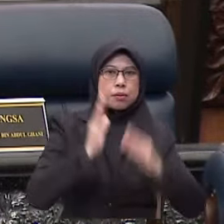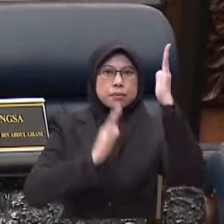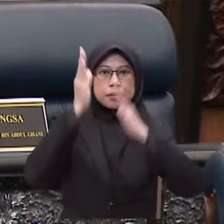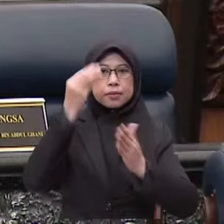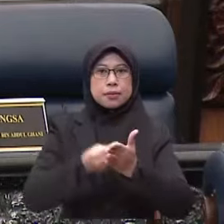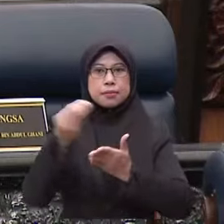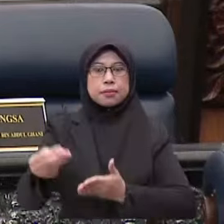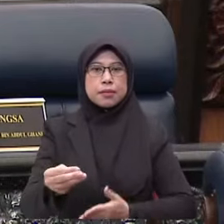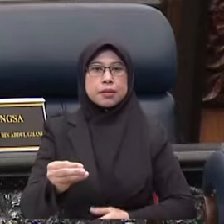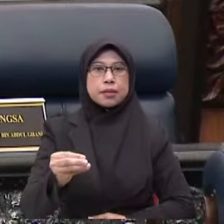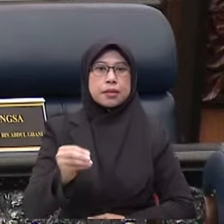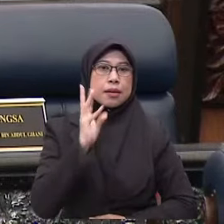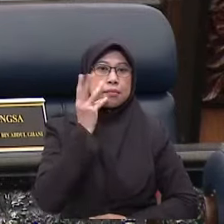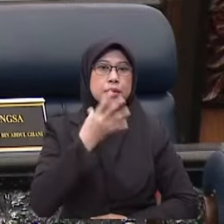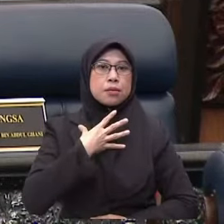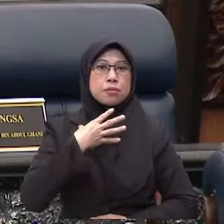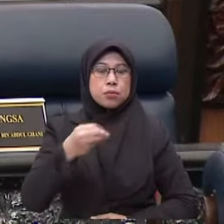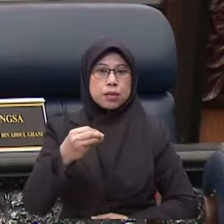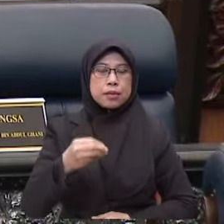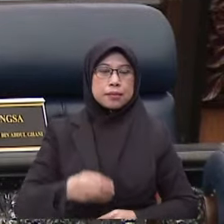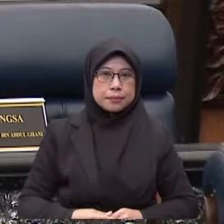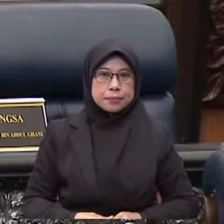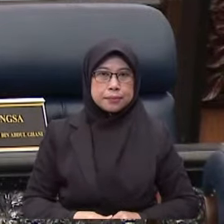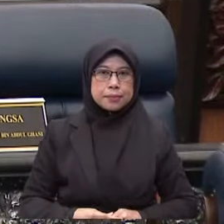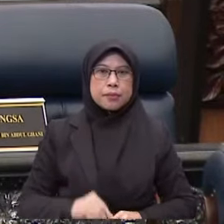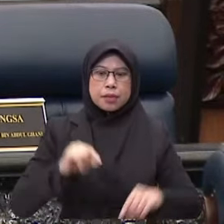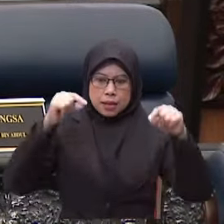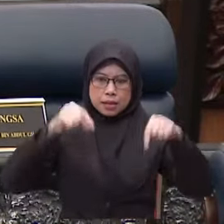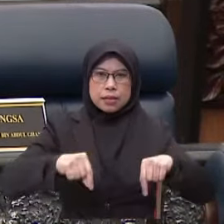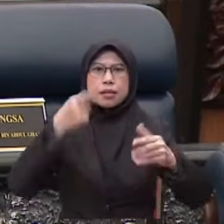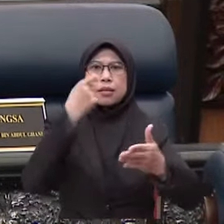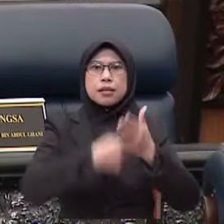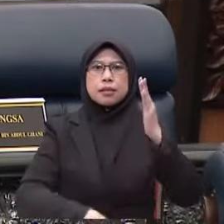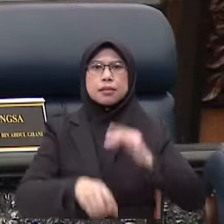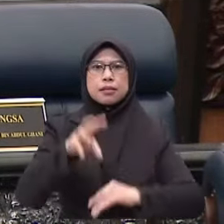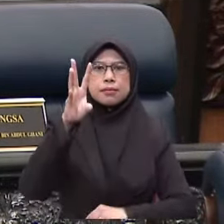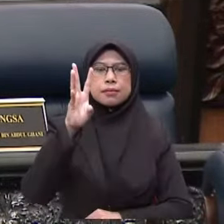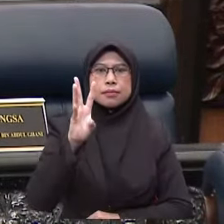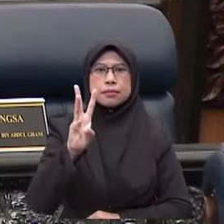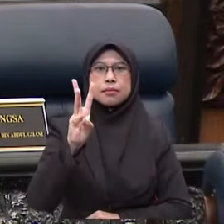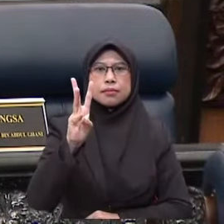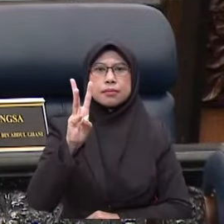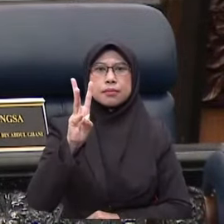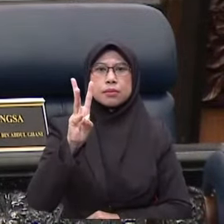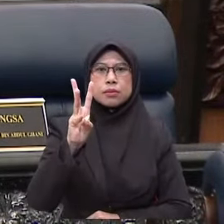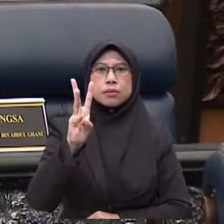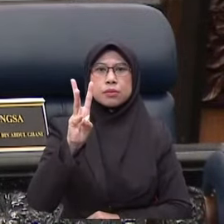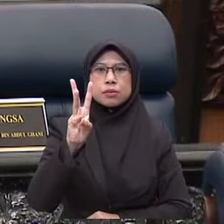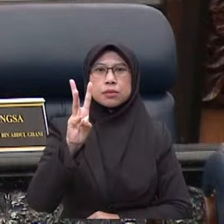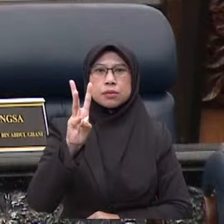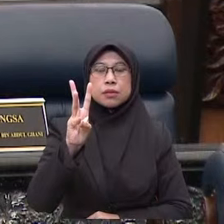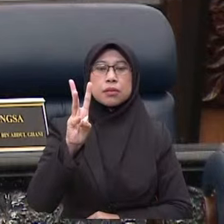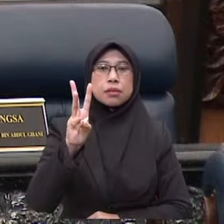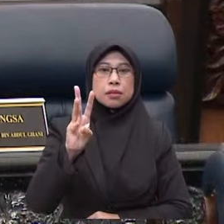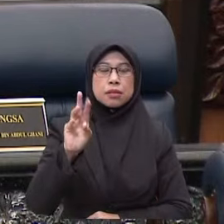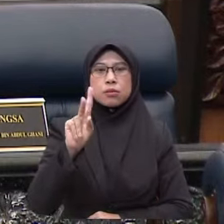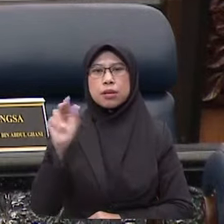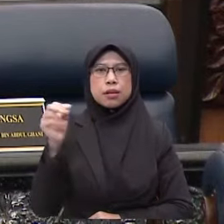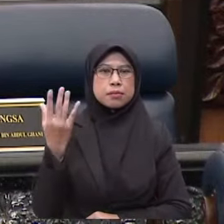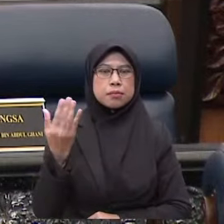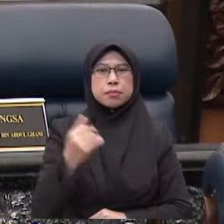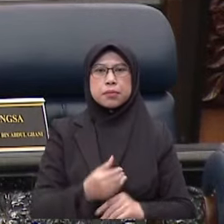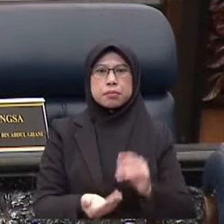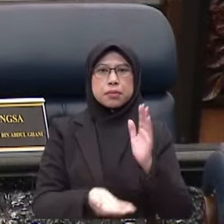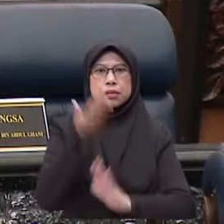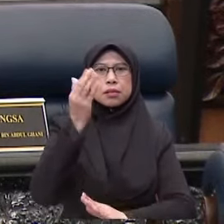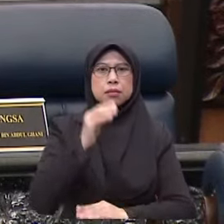white rice 420 per Tan hari ini harga 640 us do peran meningkat